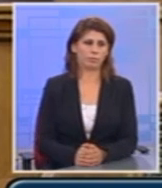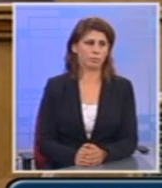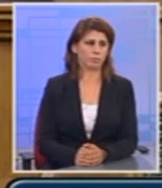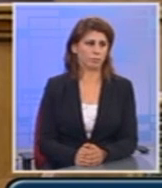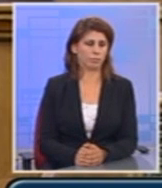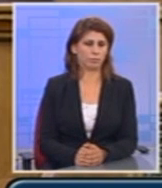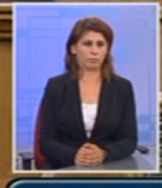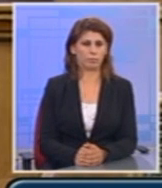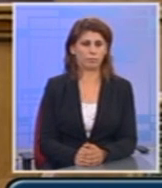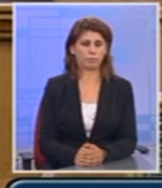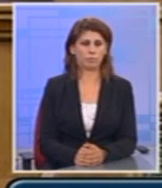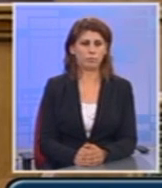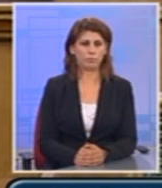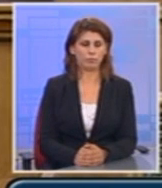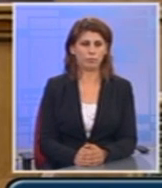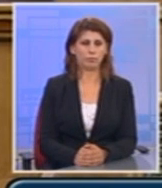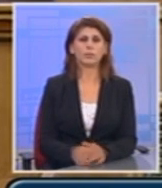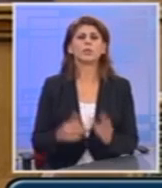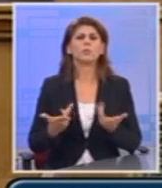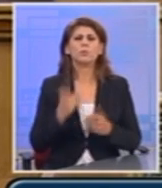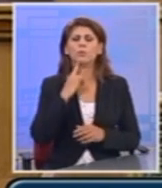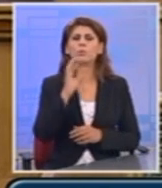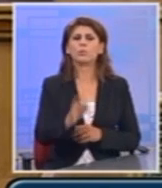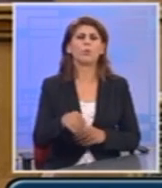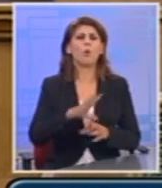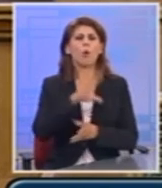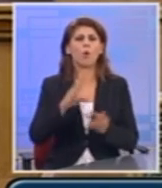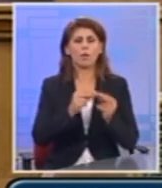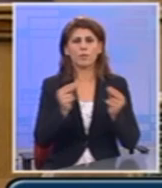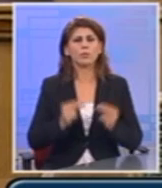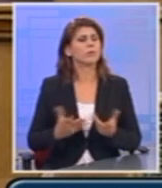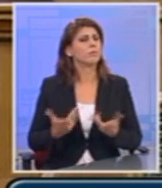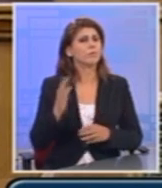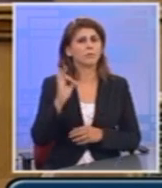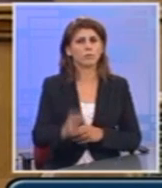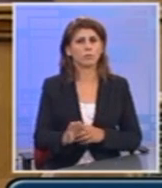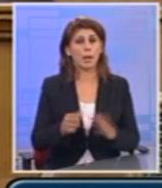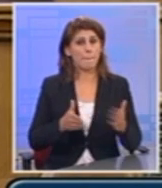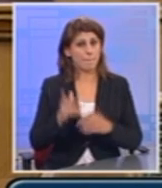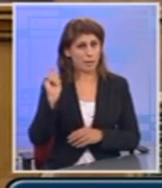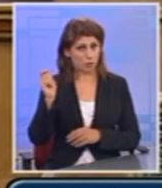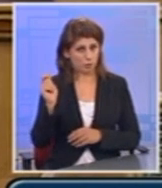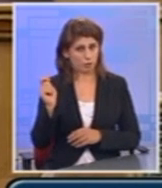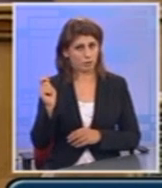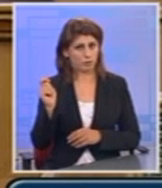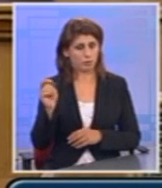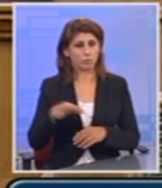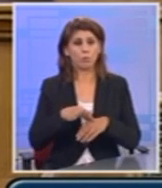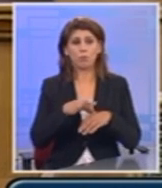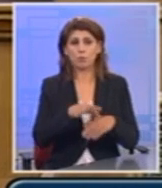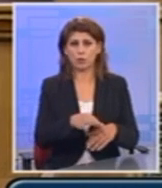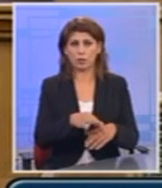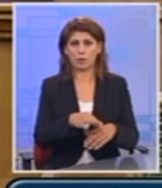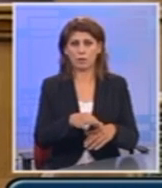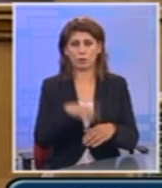λιτότητας που ς οο λοιπόν αυτά τα πορίσματα το πακέτο πολιτικών που συνόδευε